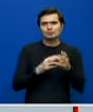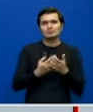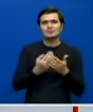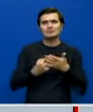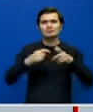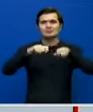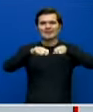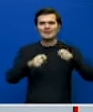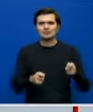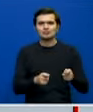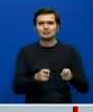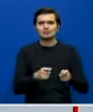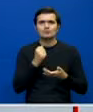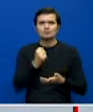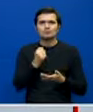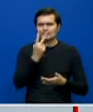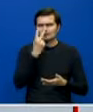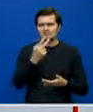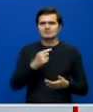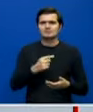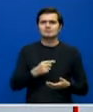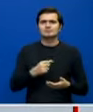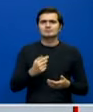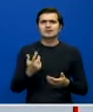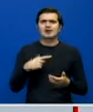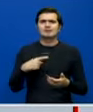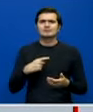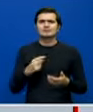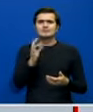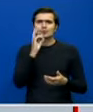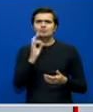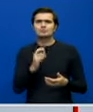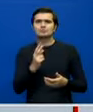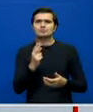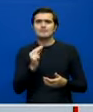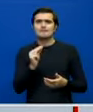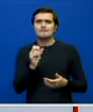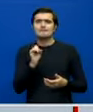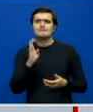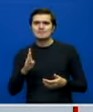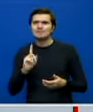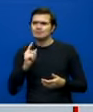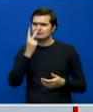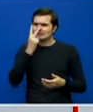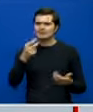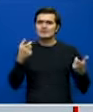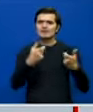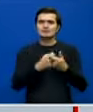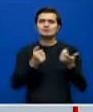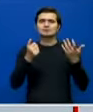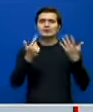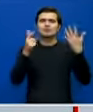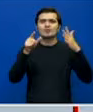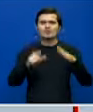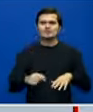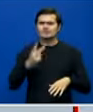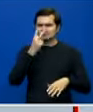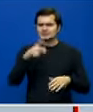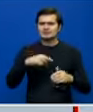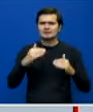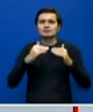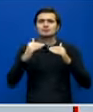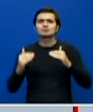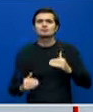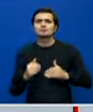că avem 1,7% din PIB. O să apară curând și execuția la 7 luni și o să vedeți că suntem sub 2% din